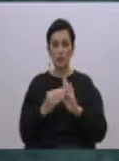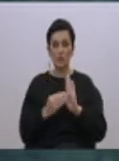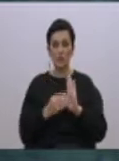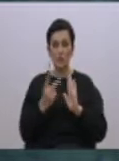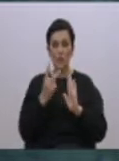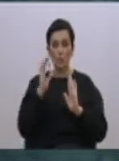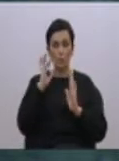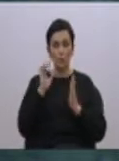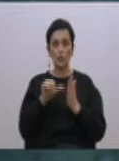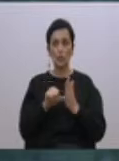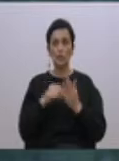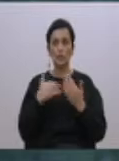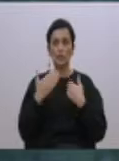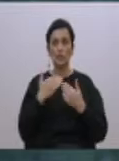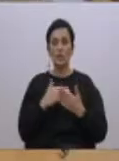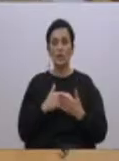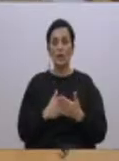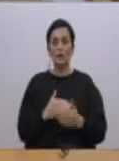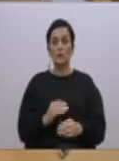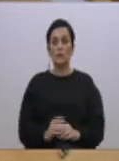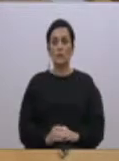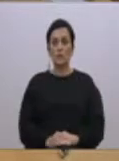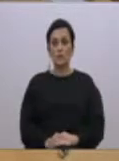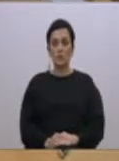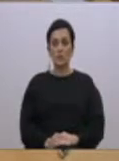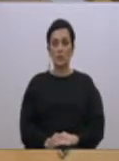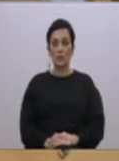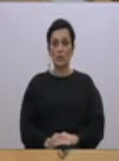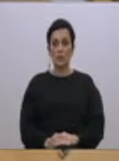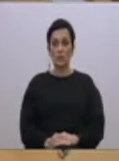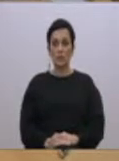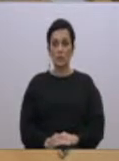meure mosmenit, tot ce artot kentsiskhis rejim.